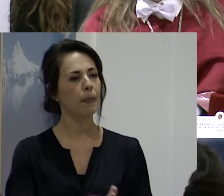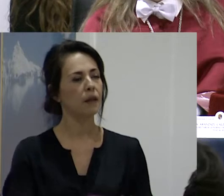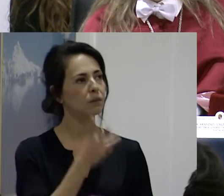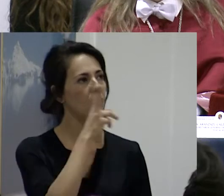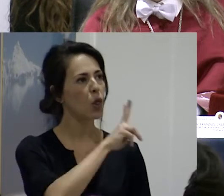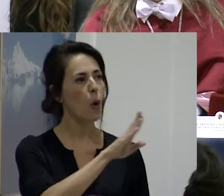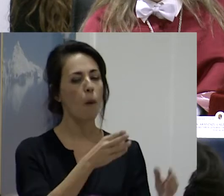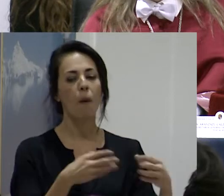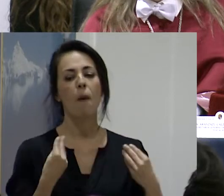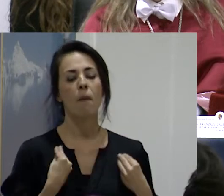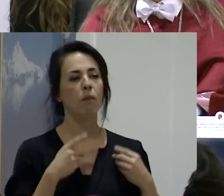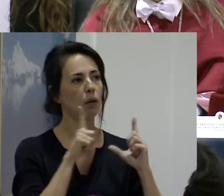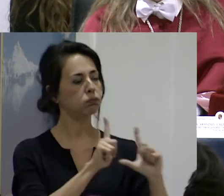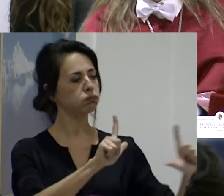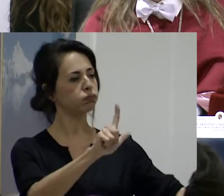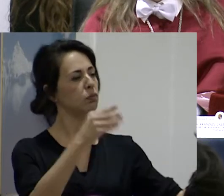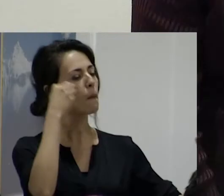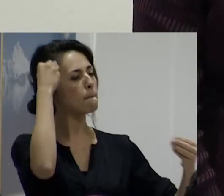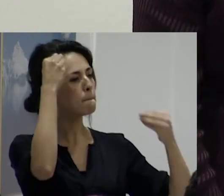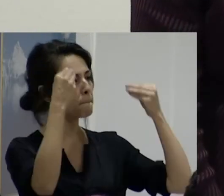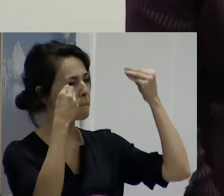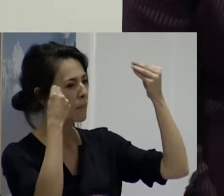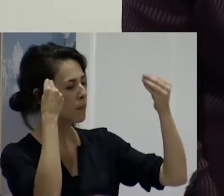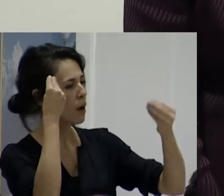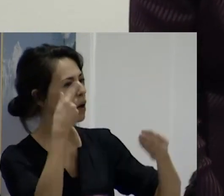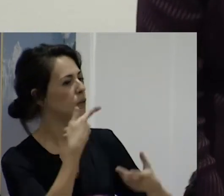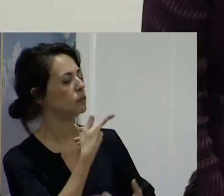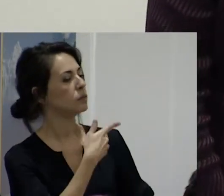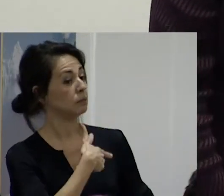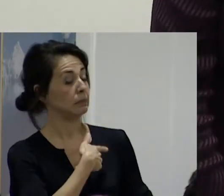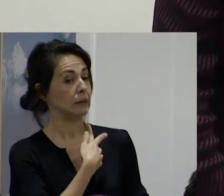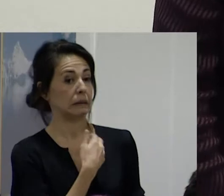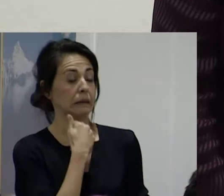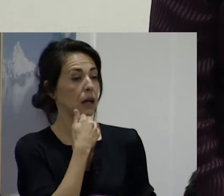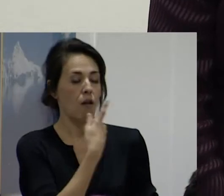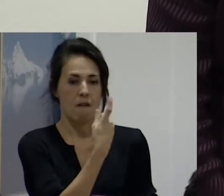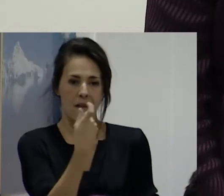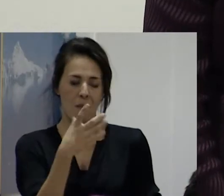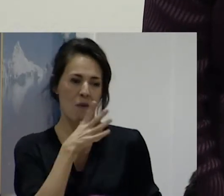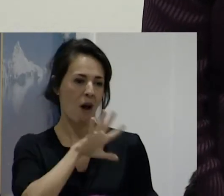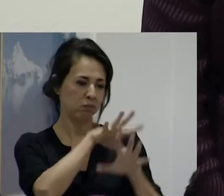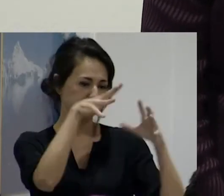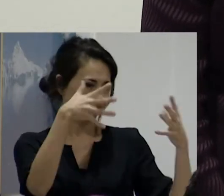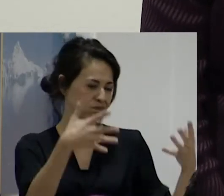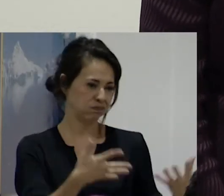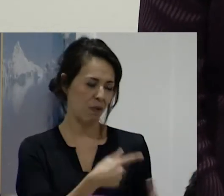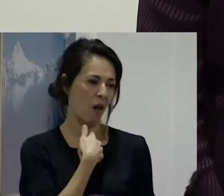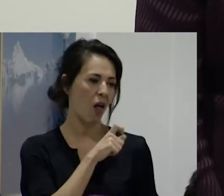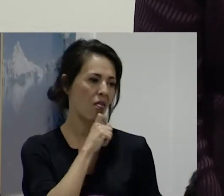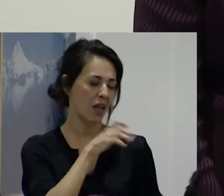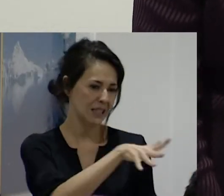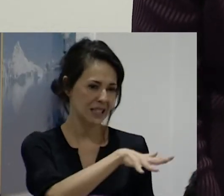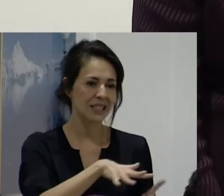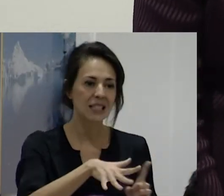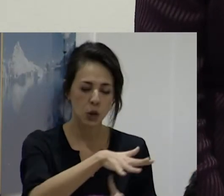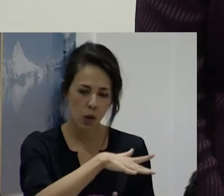contemplar-la, pensar, reflexionar. Algo tan necessari en un món tan complex. En